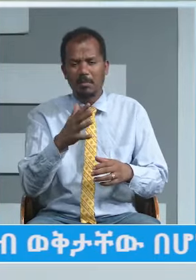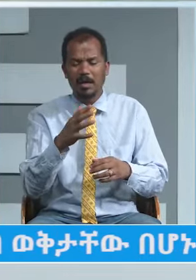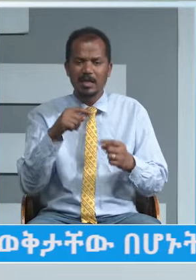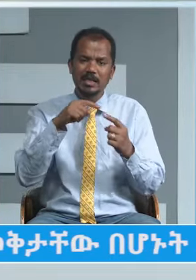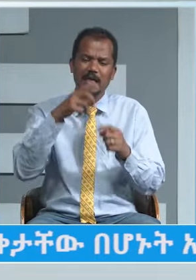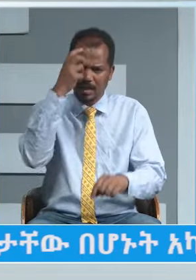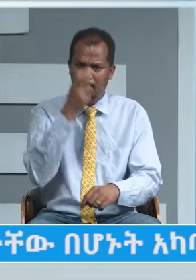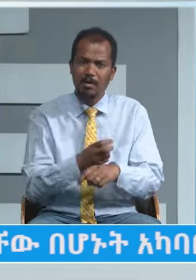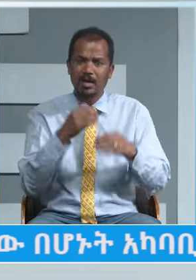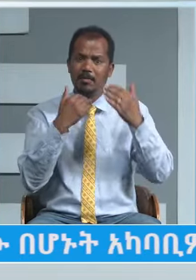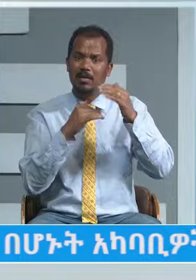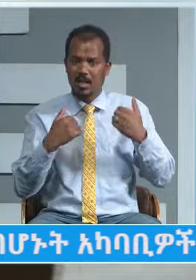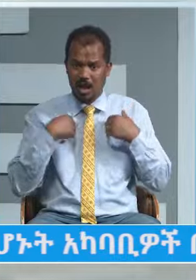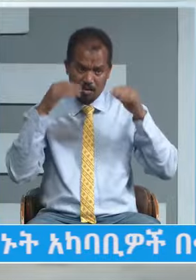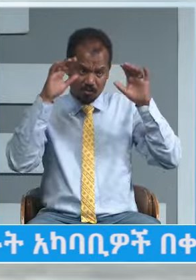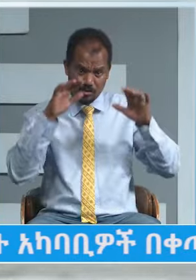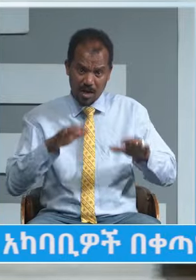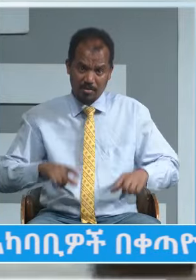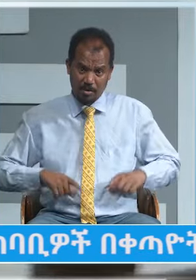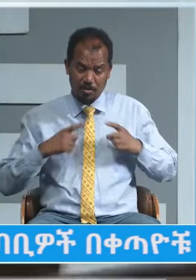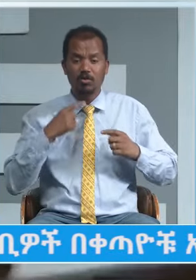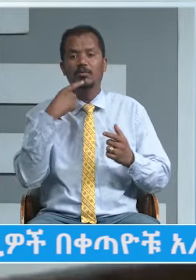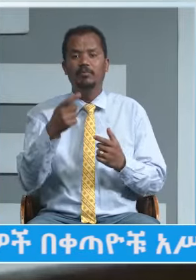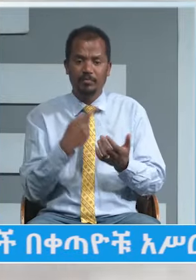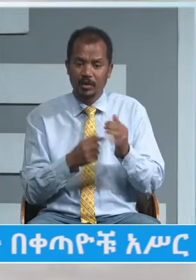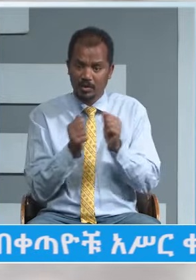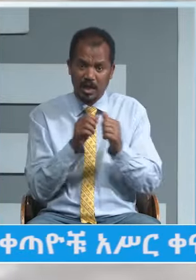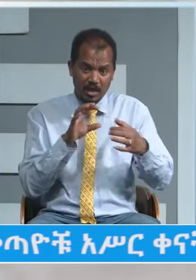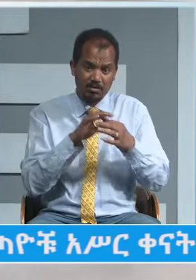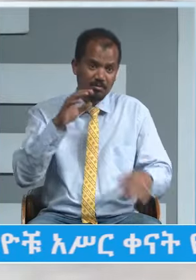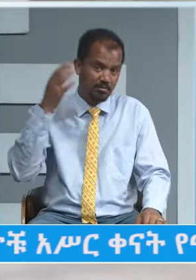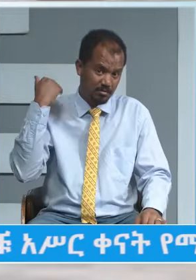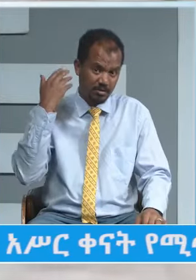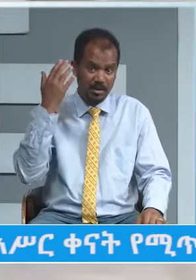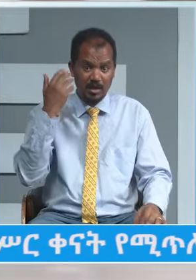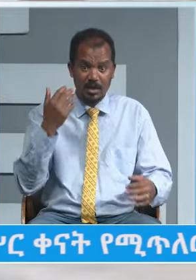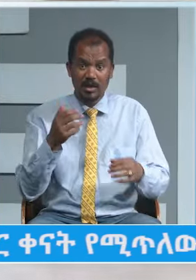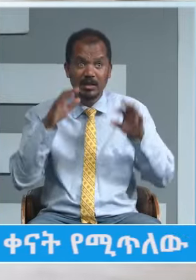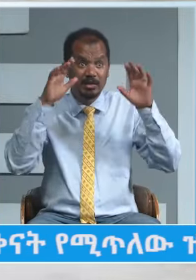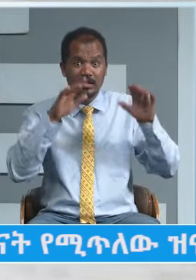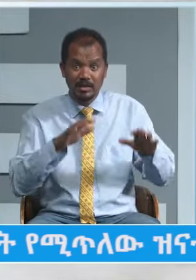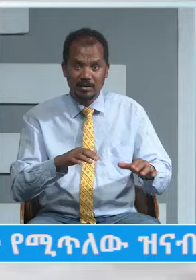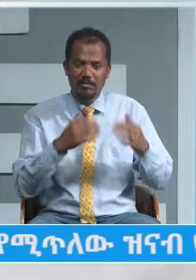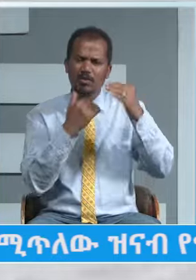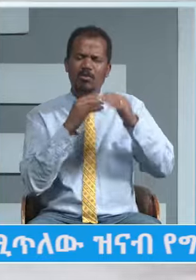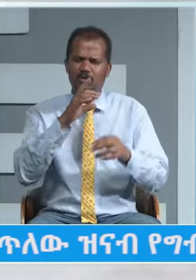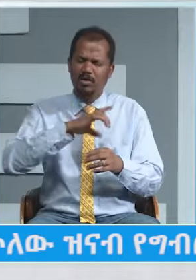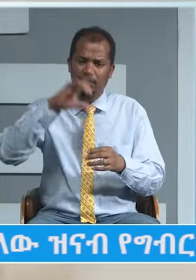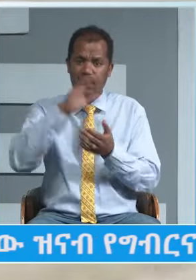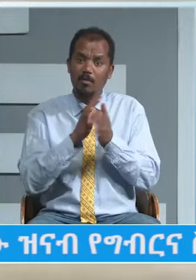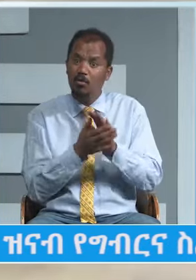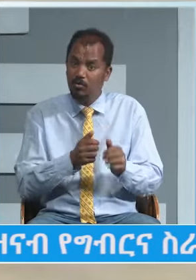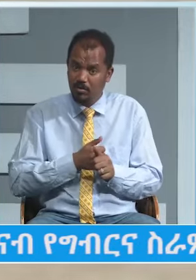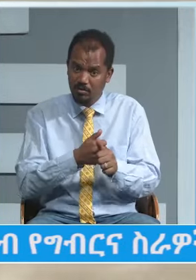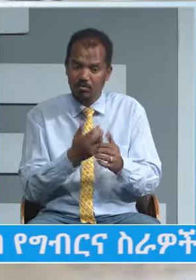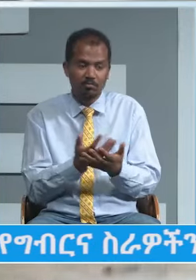ቀናት ከመካከለኛ እስከ ከባድ መጠን ያለው ዝናብ እንደሚኖር ገልጿል። ከዚህ ጋር ተያይዞ ከዚህ ቀደም ባሉት ጊዜያት የጣለው ዝናብ መጠኑ